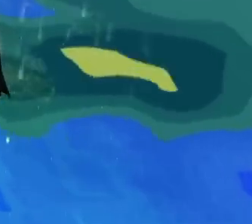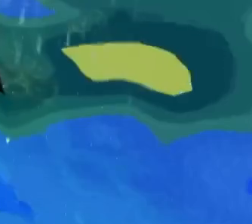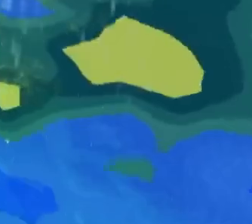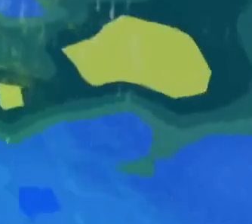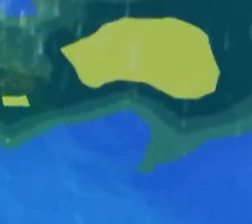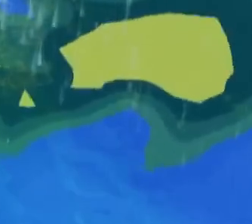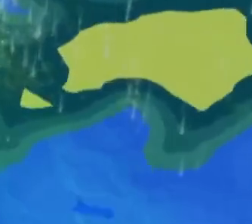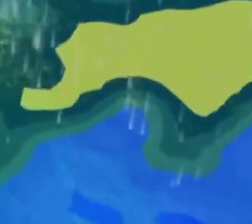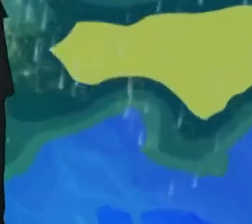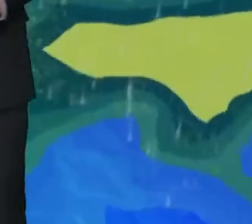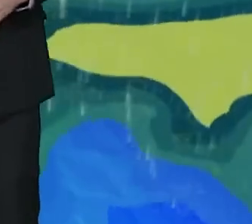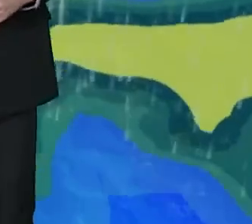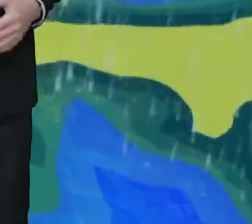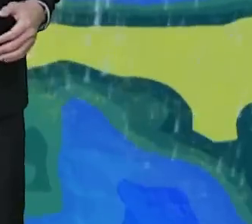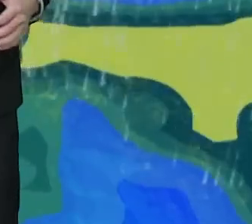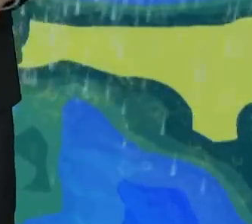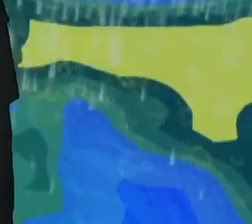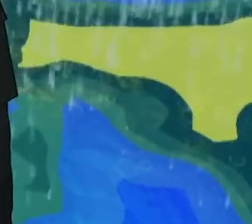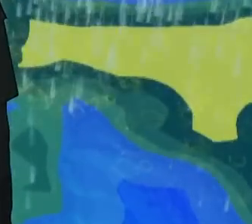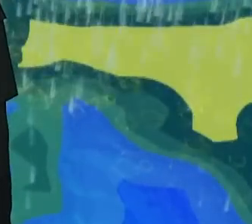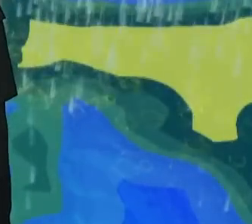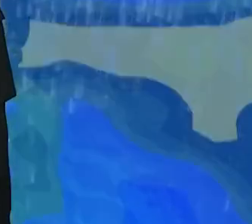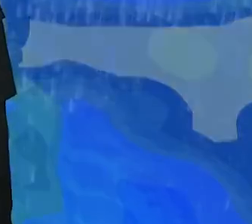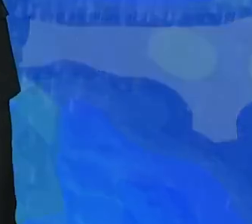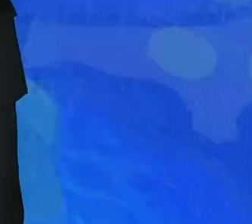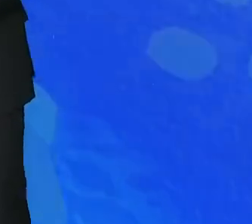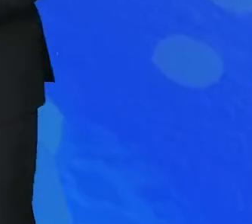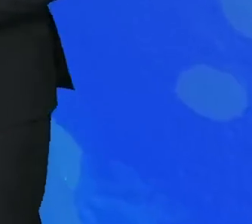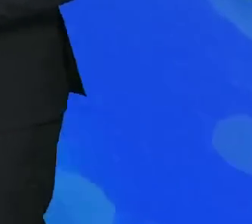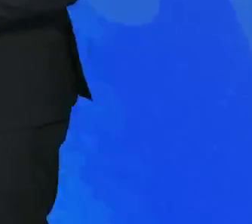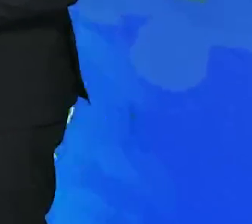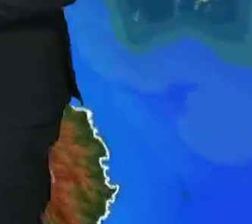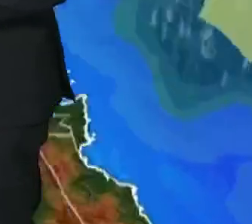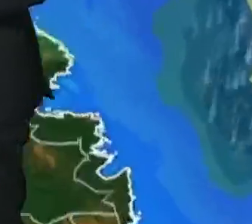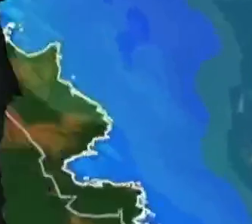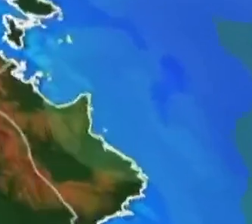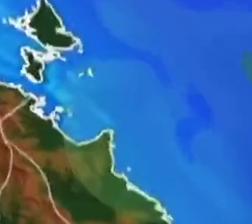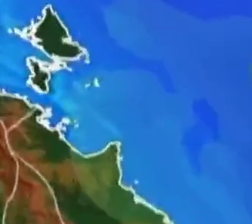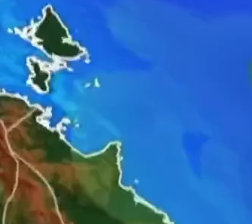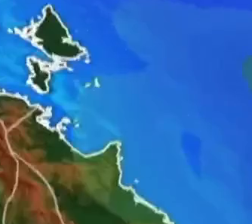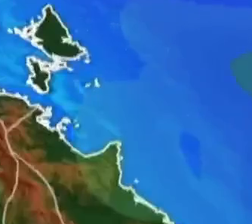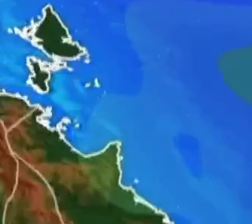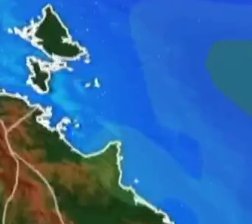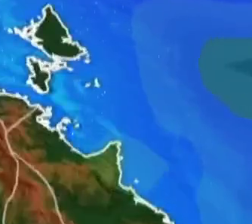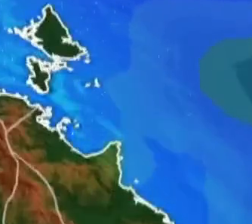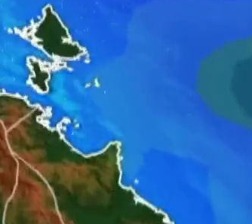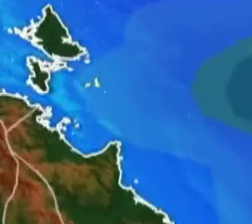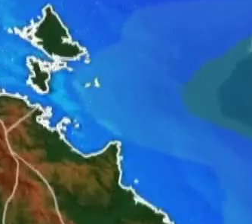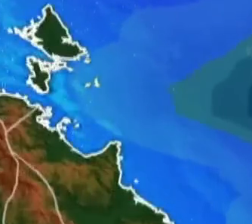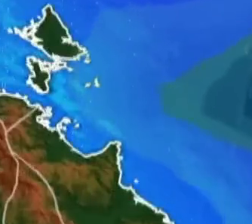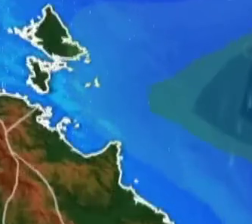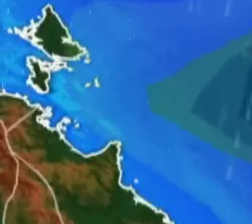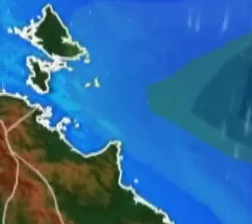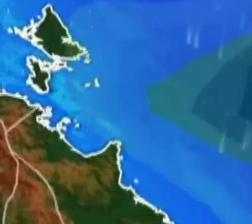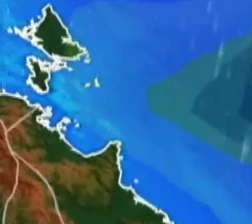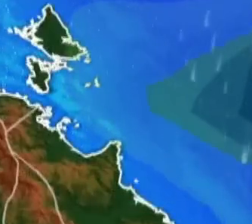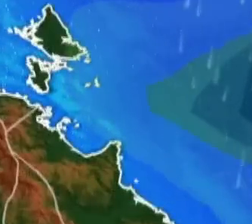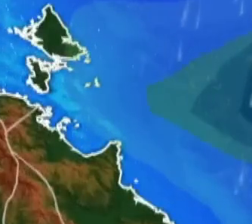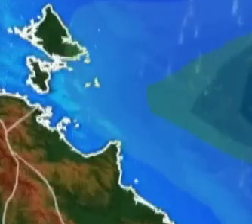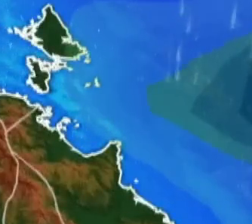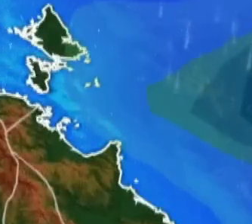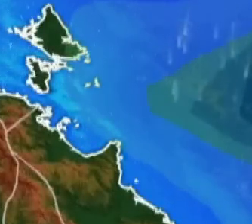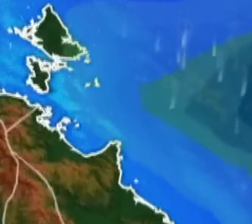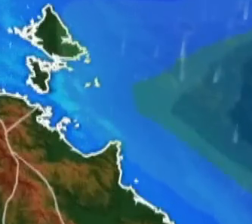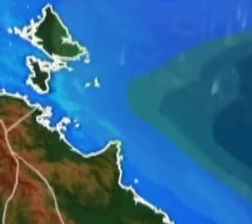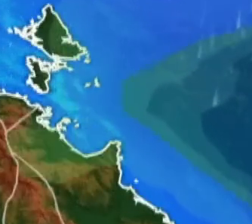makakaranas ng mga pag-ulan. Sa Visayas, may kaunting ulan sa ilang bahagi ng Central at ng Western Visayas. Halos